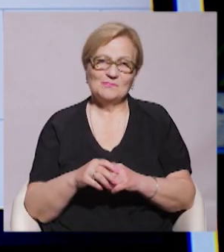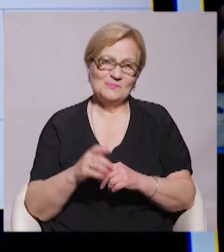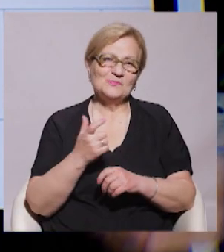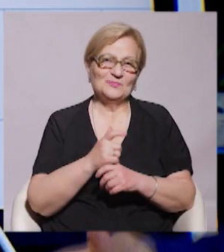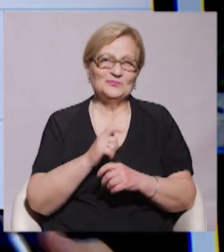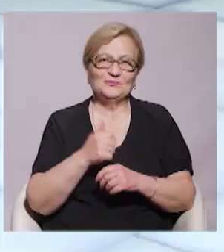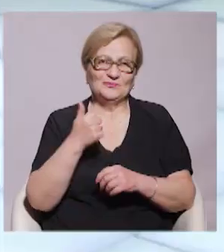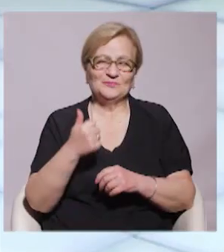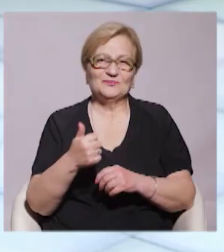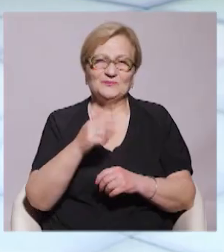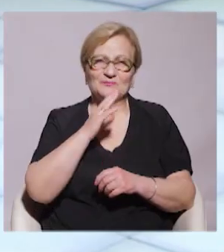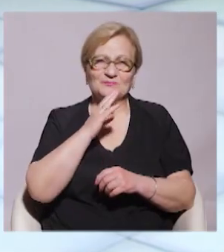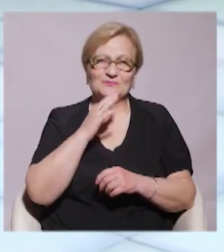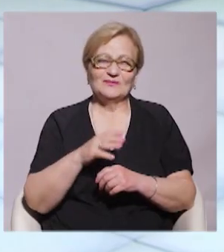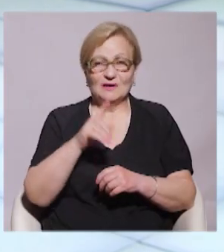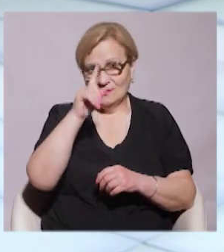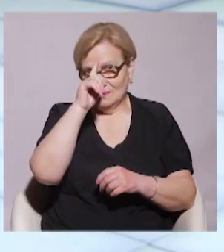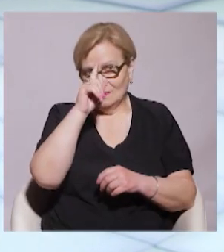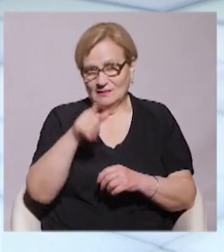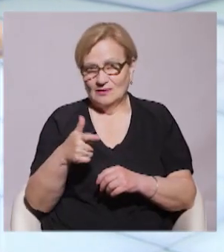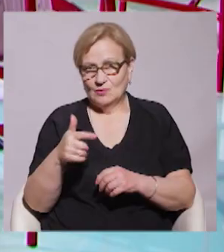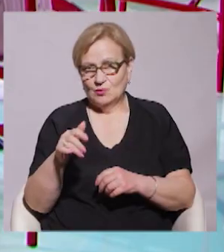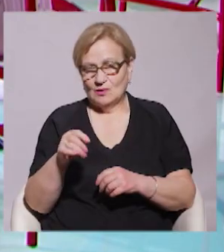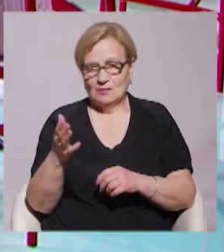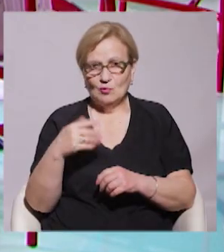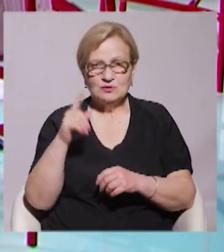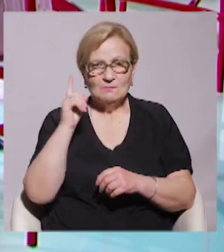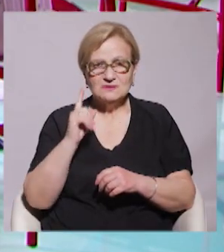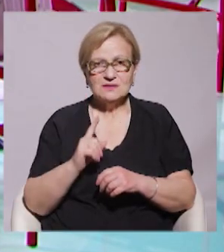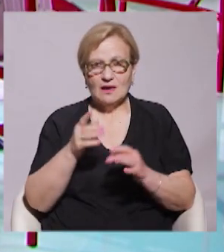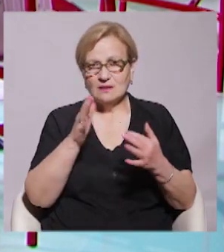ძალიან მაგარი გოგო ხარ. კოჩა, გუგა, მოდი. მსხალი დარჩა.